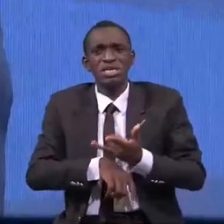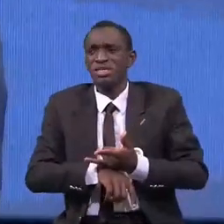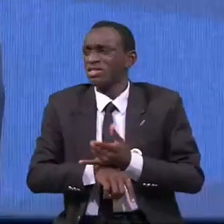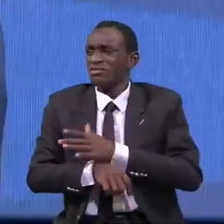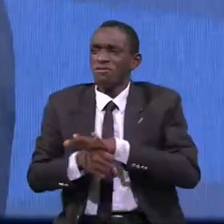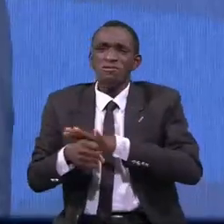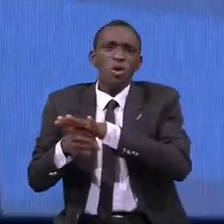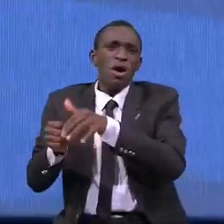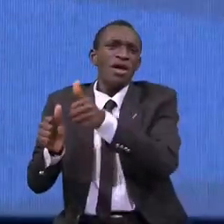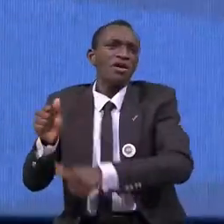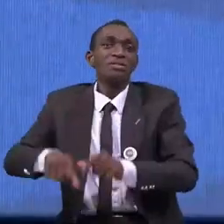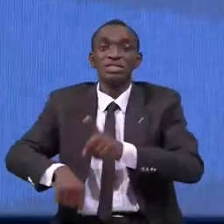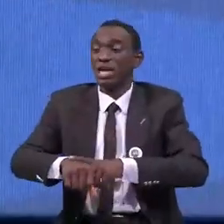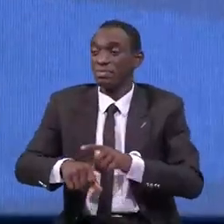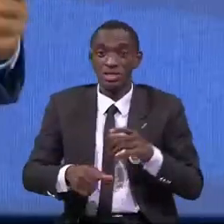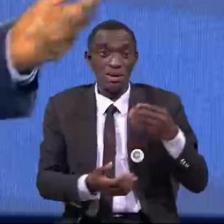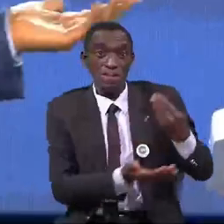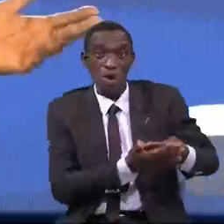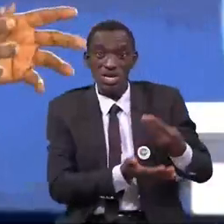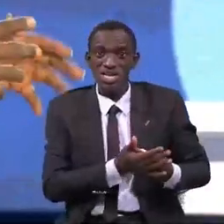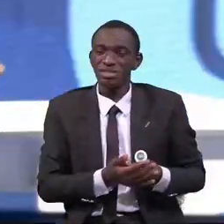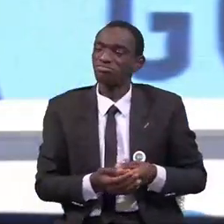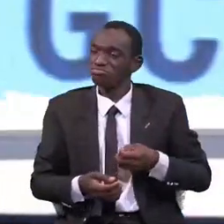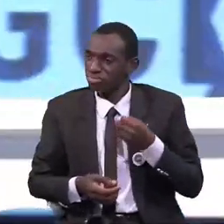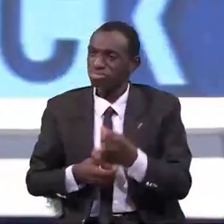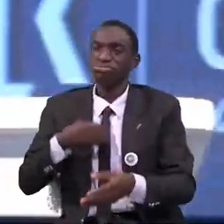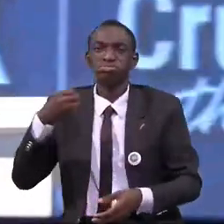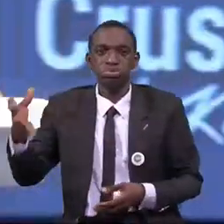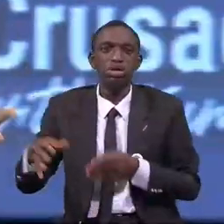monde là où argent se trouve